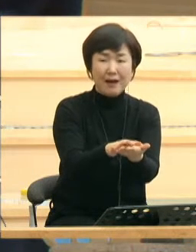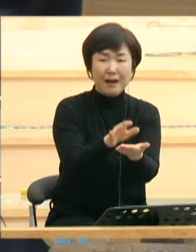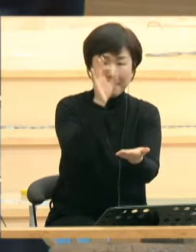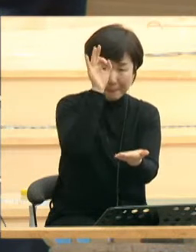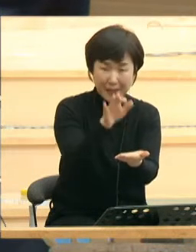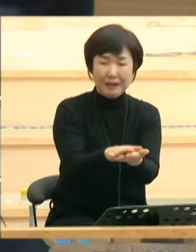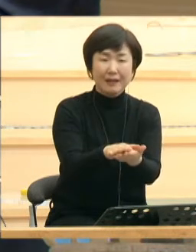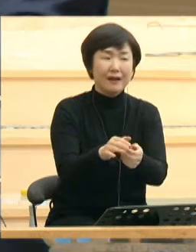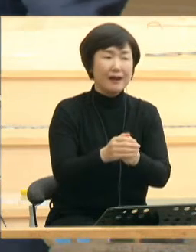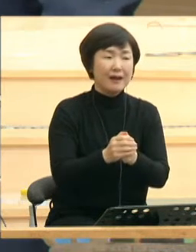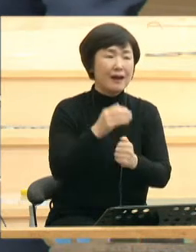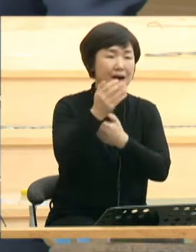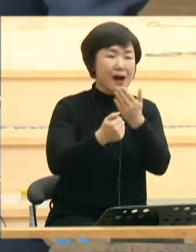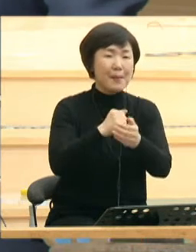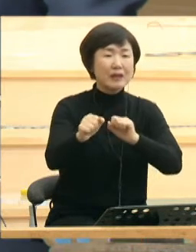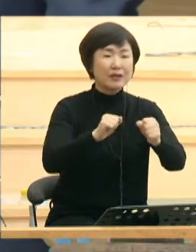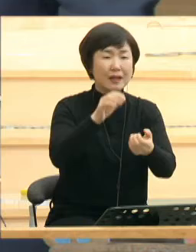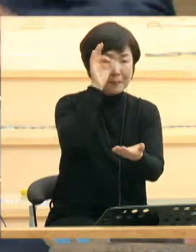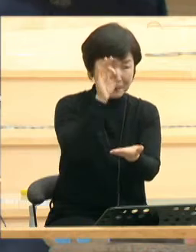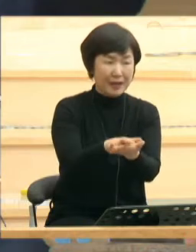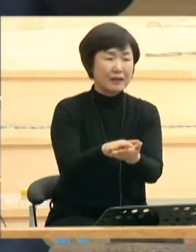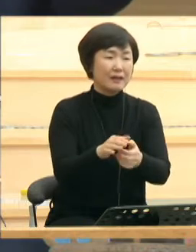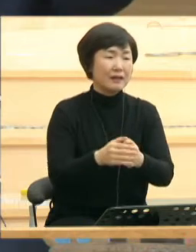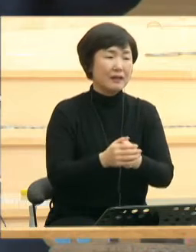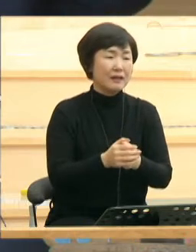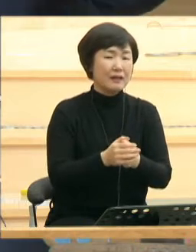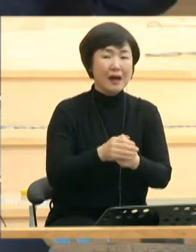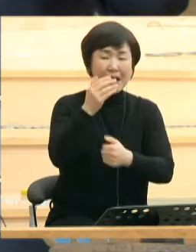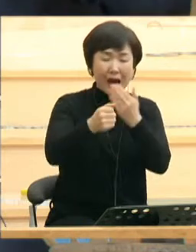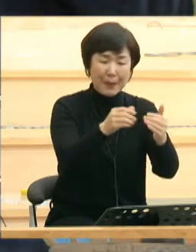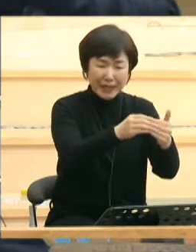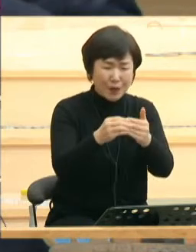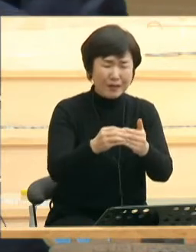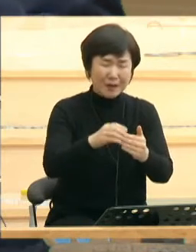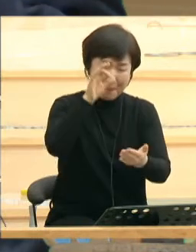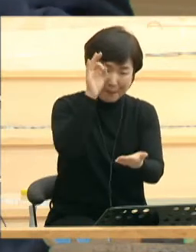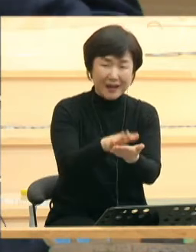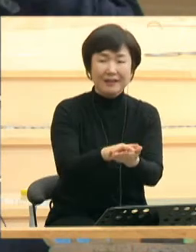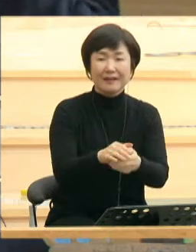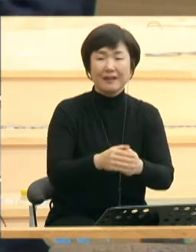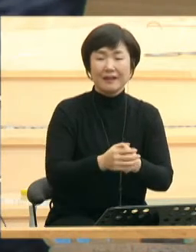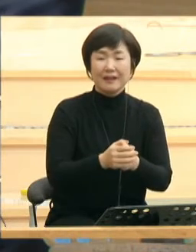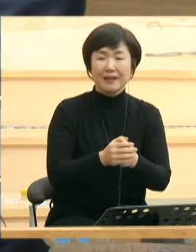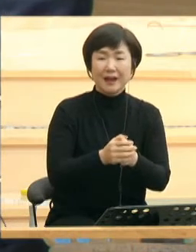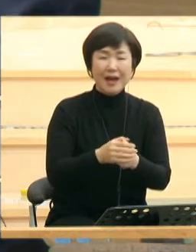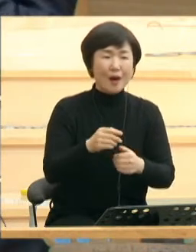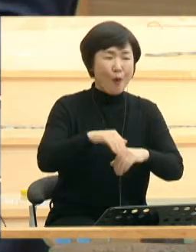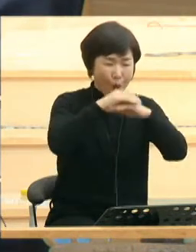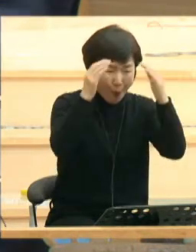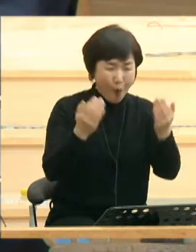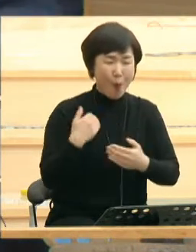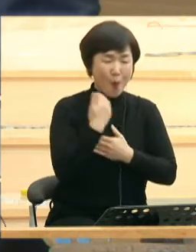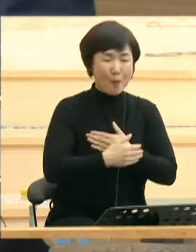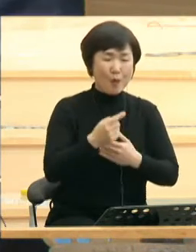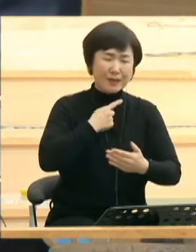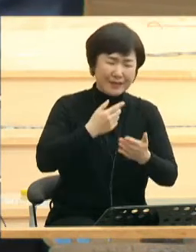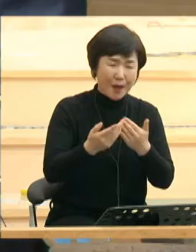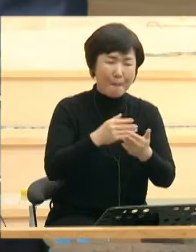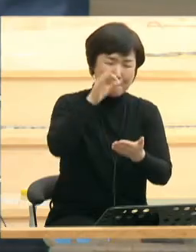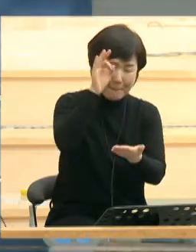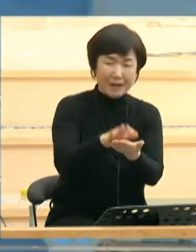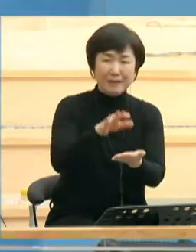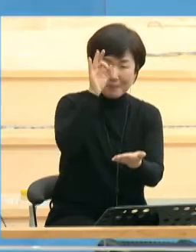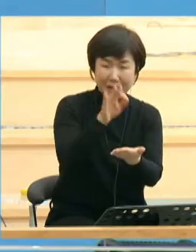하나님의 역사를 본 자들이 해요 하나님의 인도하심 온 몸으로 느꼈던 사람들이 체험했던 사람이 깨달았던 세대의 어